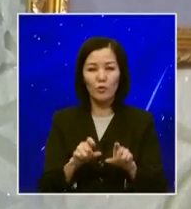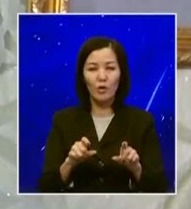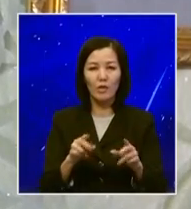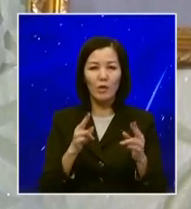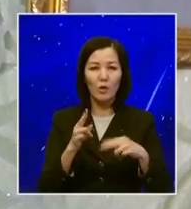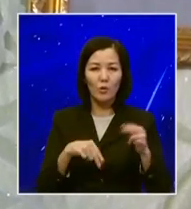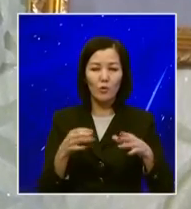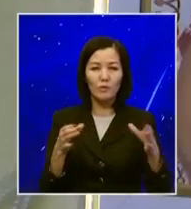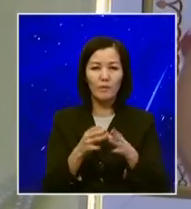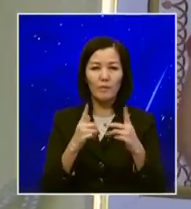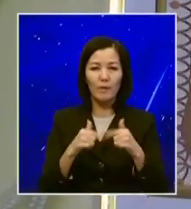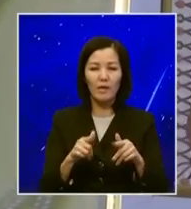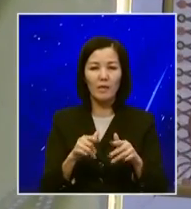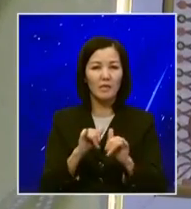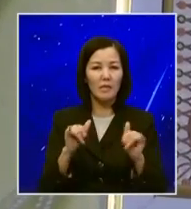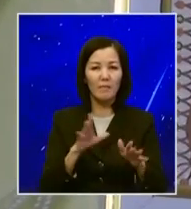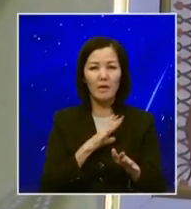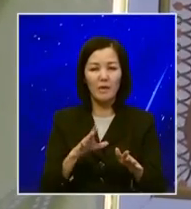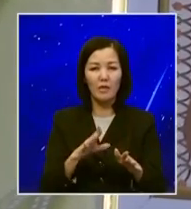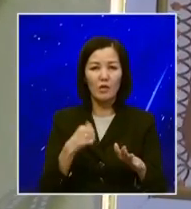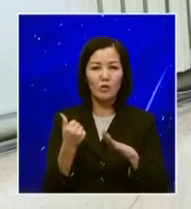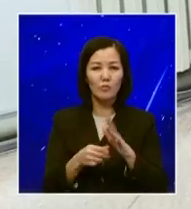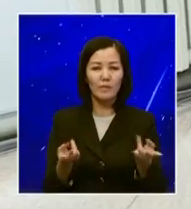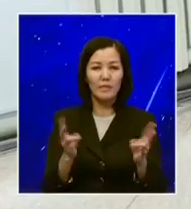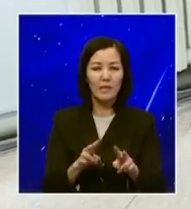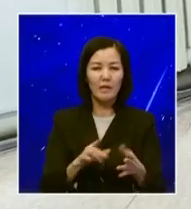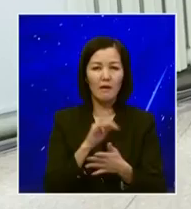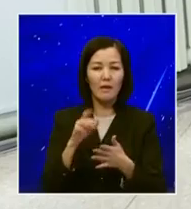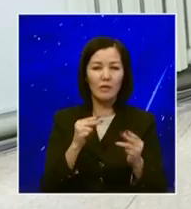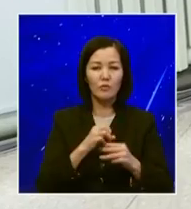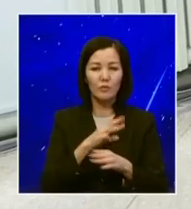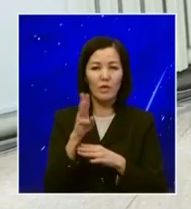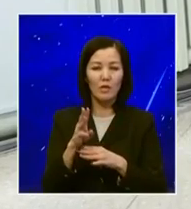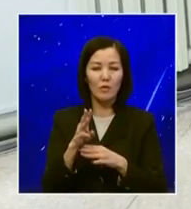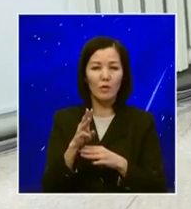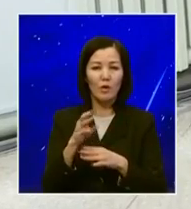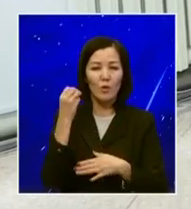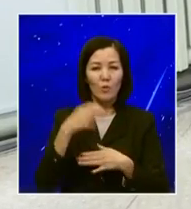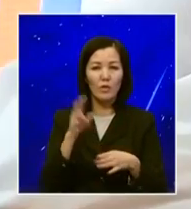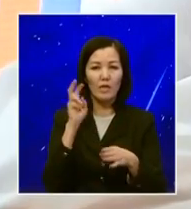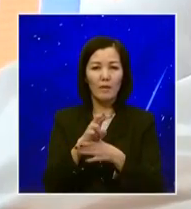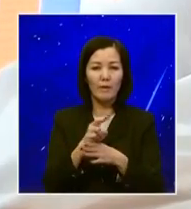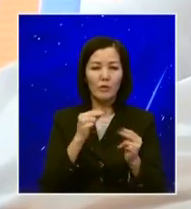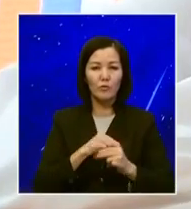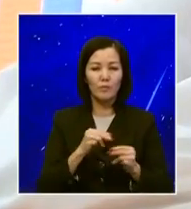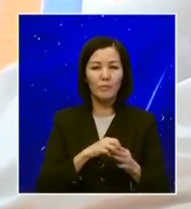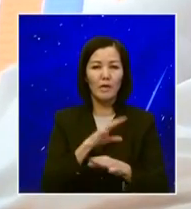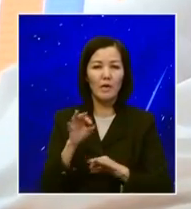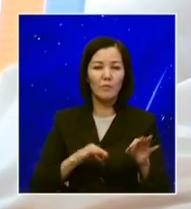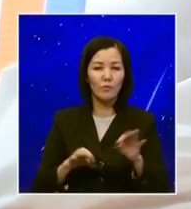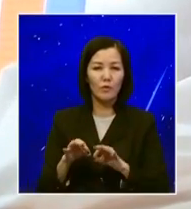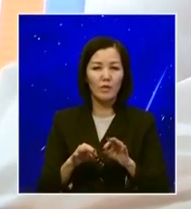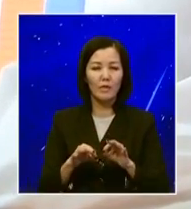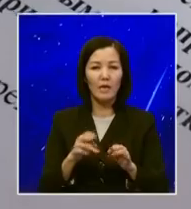құрады. Алайда онысы алға баспапты. Ақыры жұмыссыз қалған Дәулен қалалық жұмыспен қамту орталығына жүгініпті. Артынша жұмыспен қамтудың жол картасы